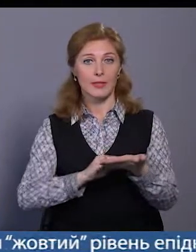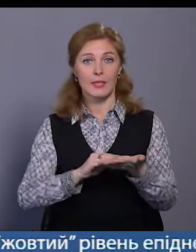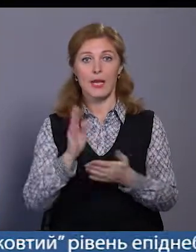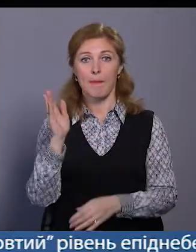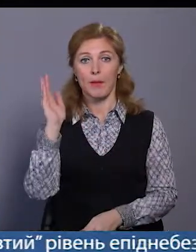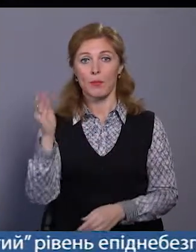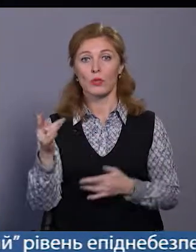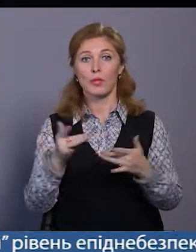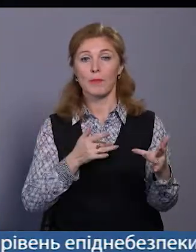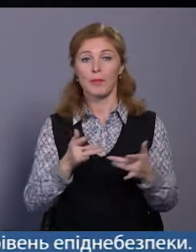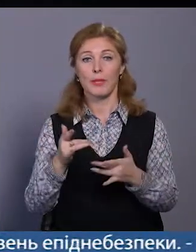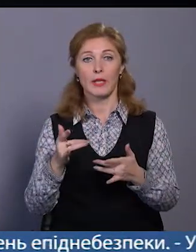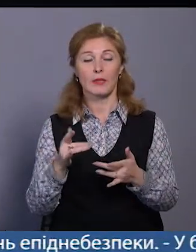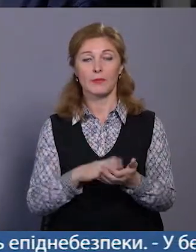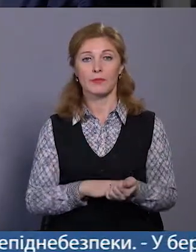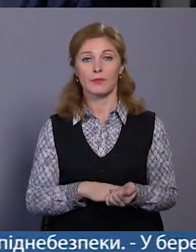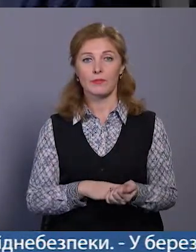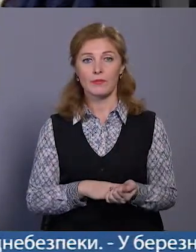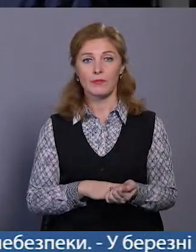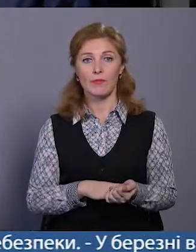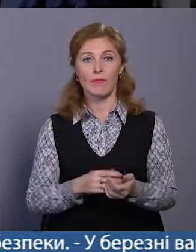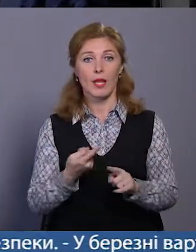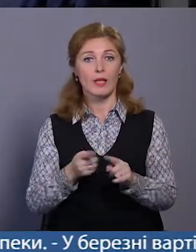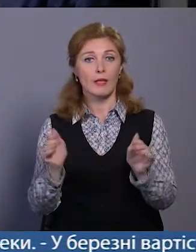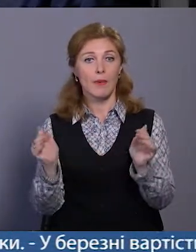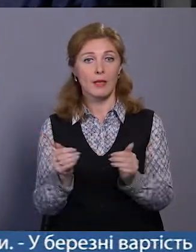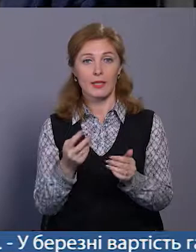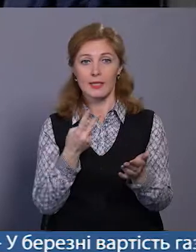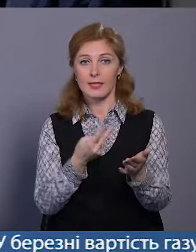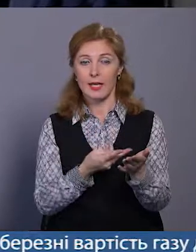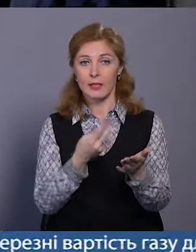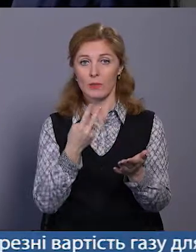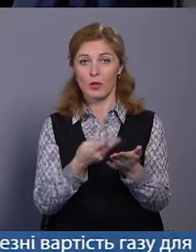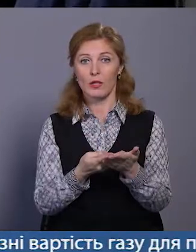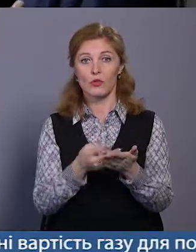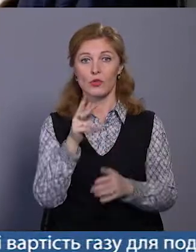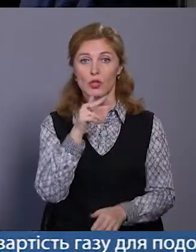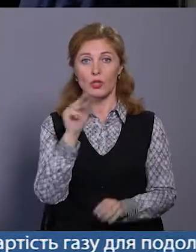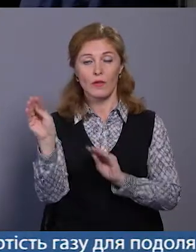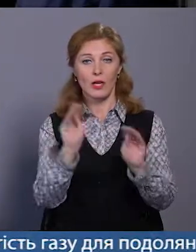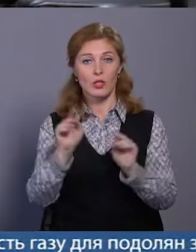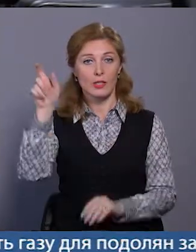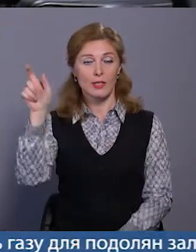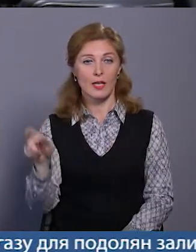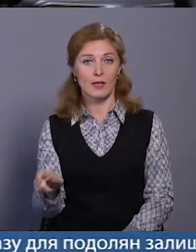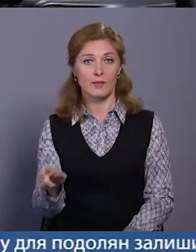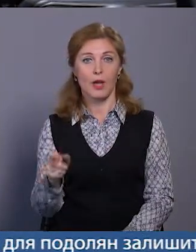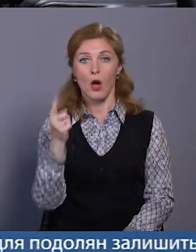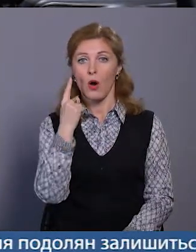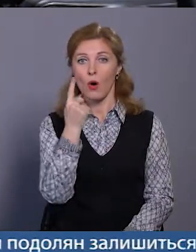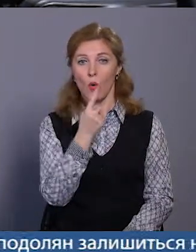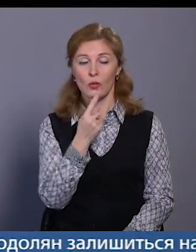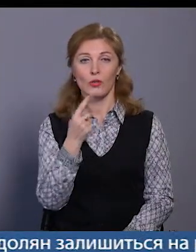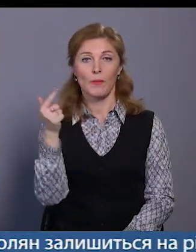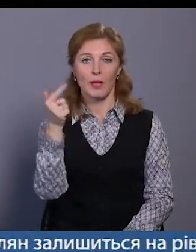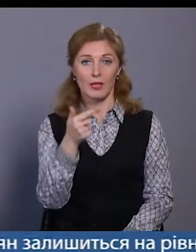майбутньої прем'єри за твором Кіри Малініної. На малій сцені покажуть драму у постановці чернігівського режисера Дмитра Обєднікова «Очі блакитного